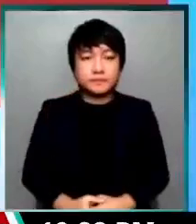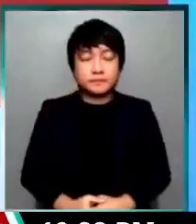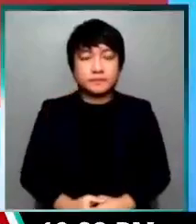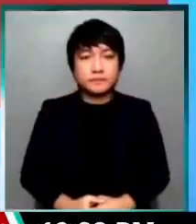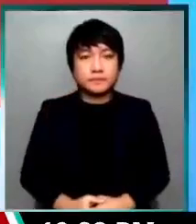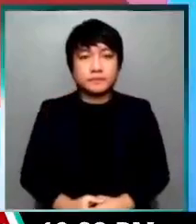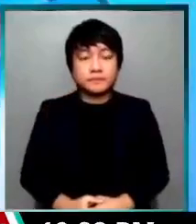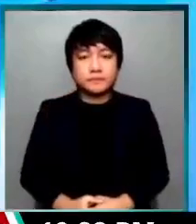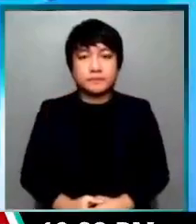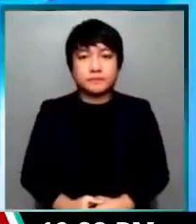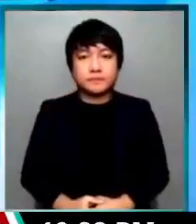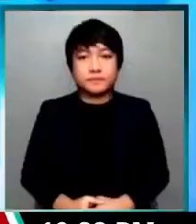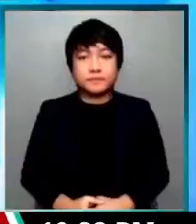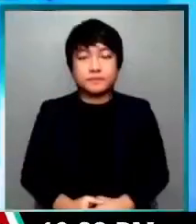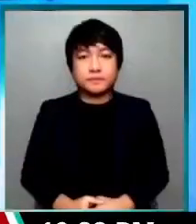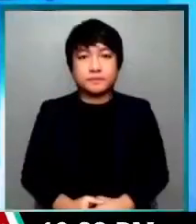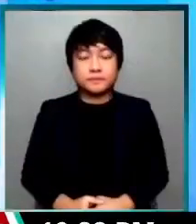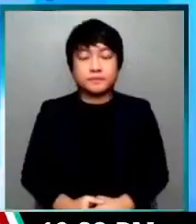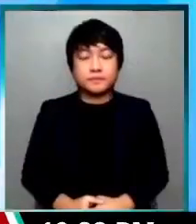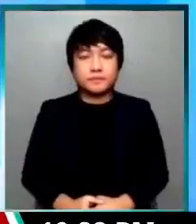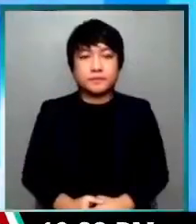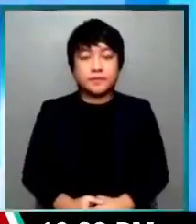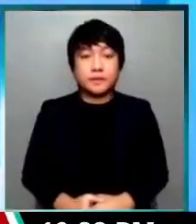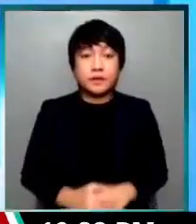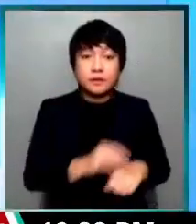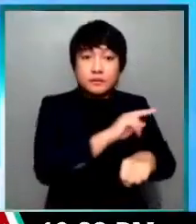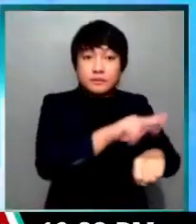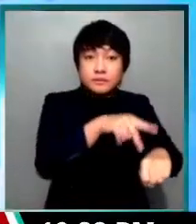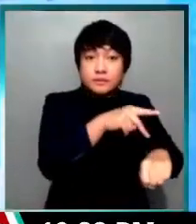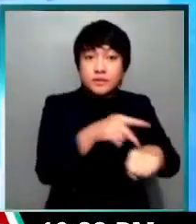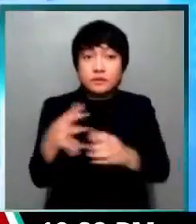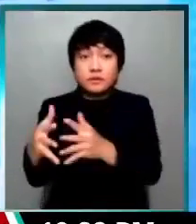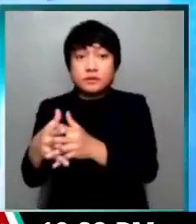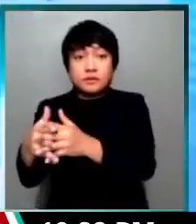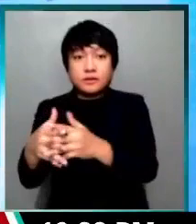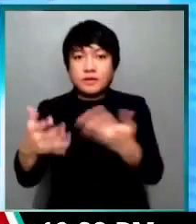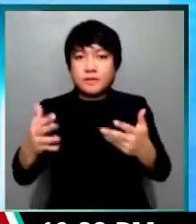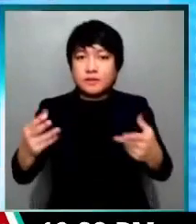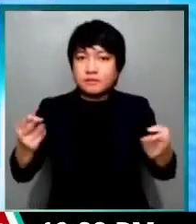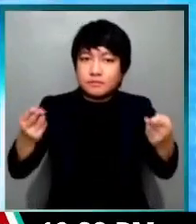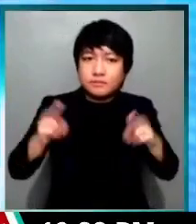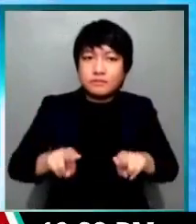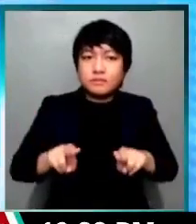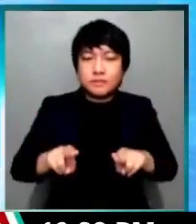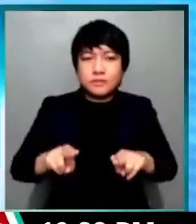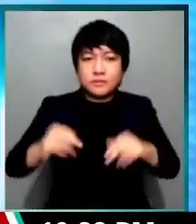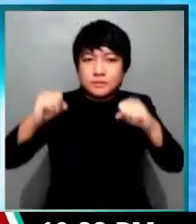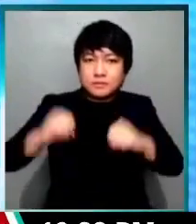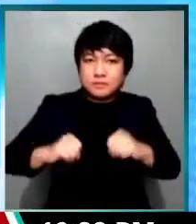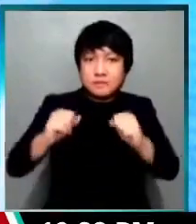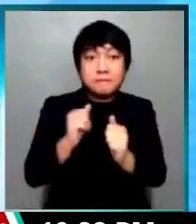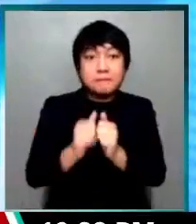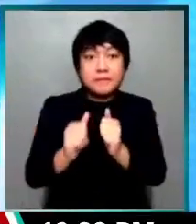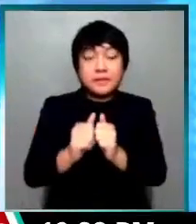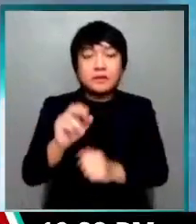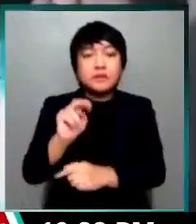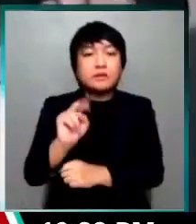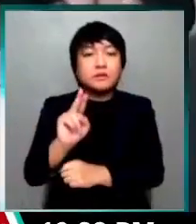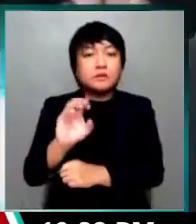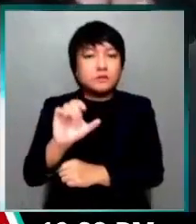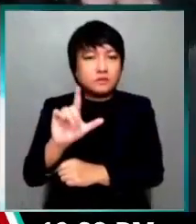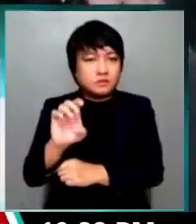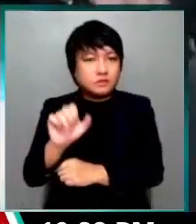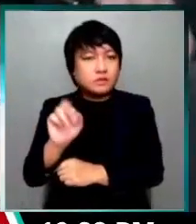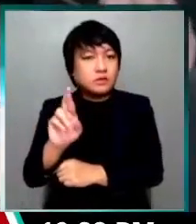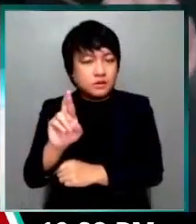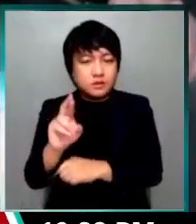Pirmado na ng Pilipinas at Amerika ang 123 Agreement para magkaroon ng nuclear technology sa ating bansa. Nilagdaan yan